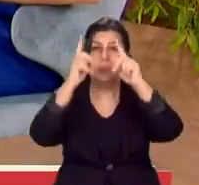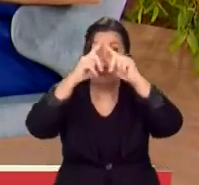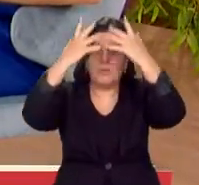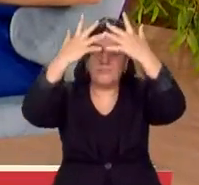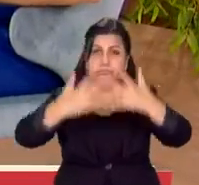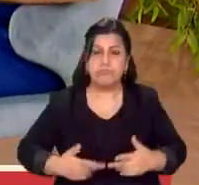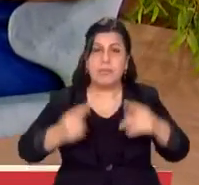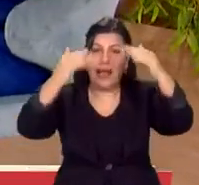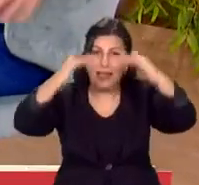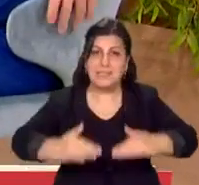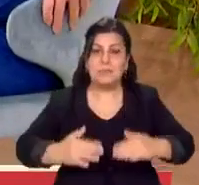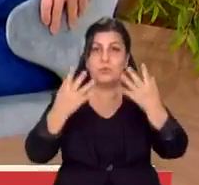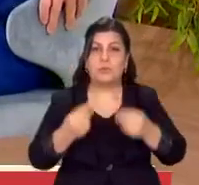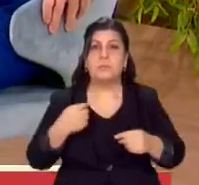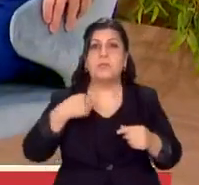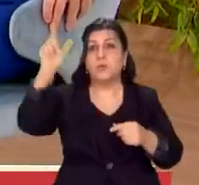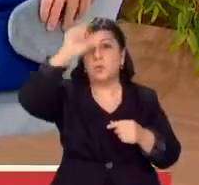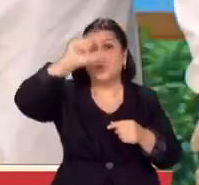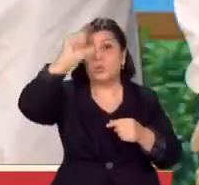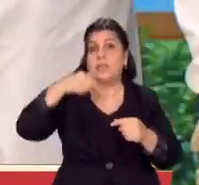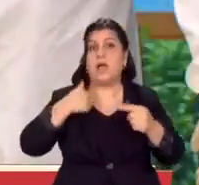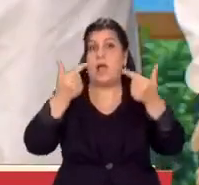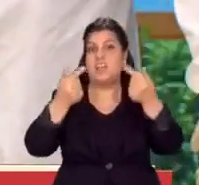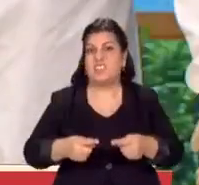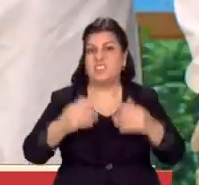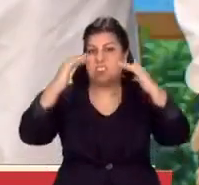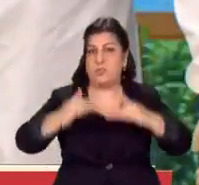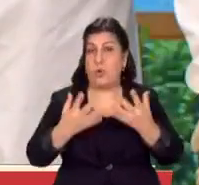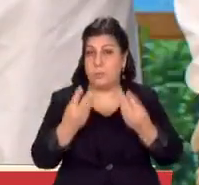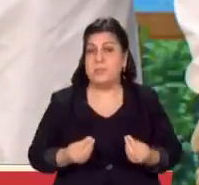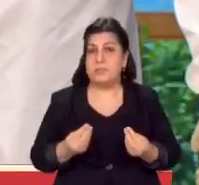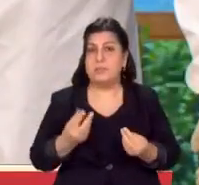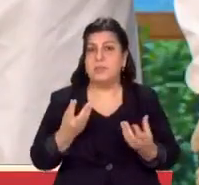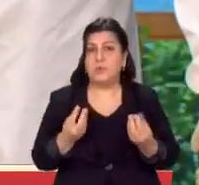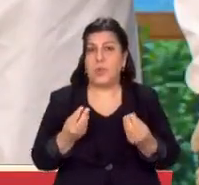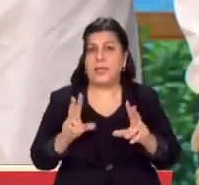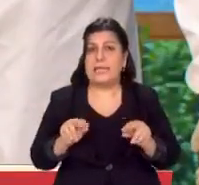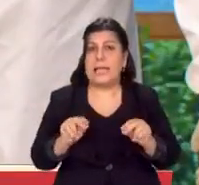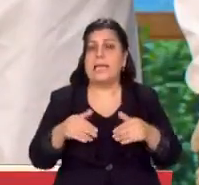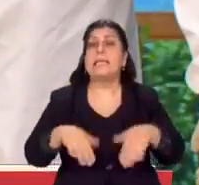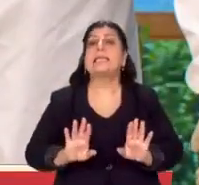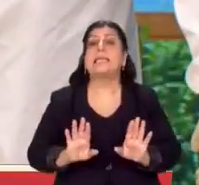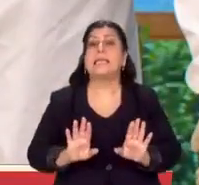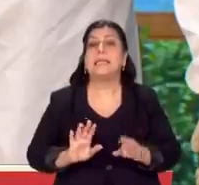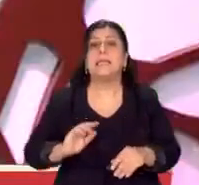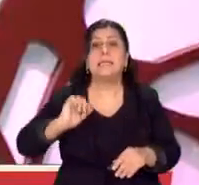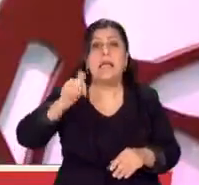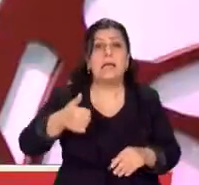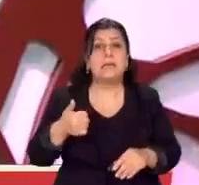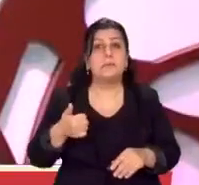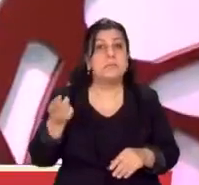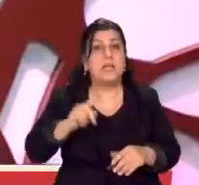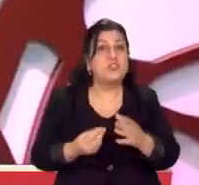Evet aynen dünya genelinde Yani biz de azalmış olması bu çok yeterli değil tekrar çıkmıyor